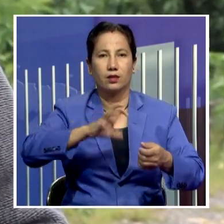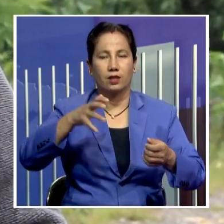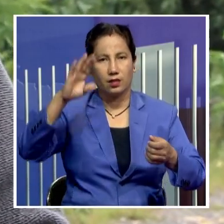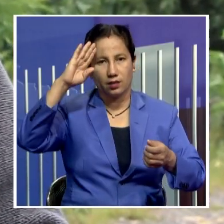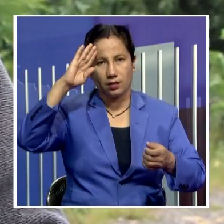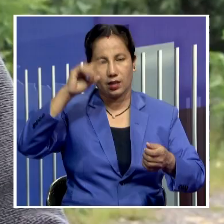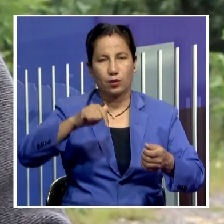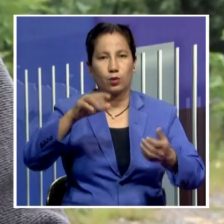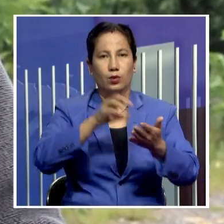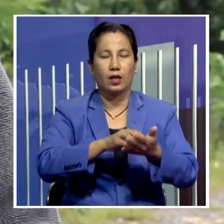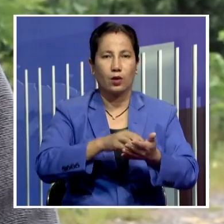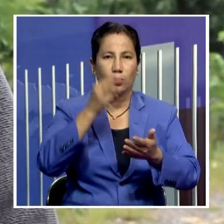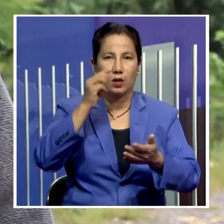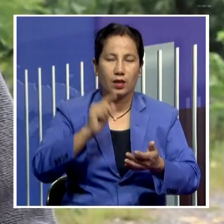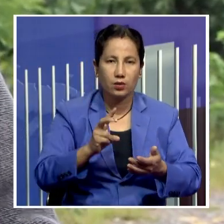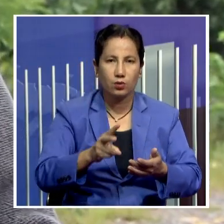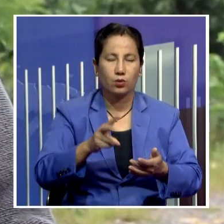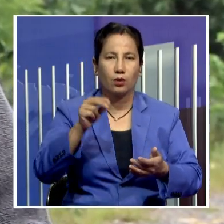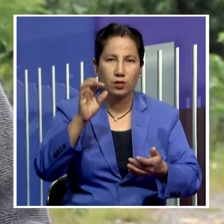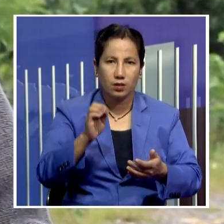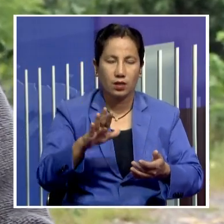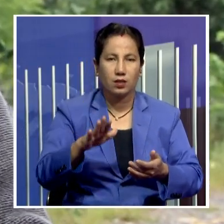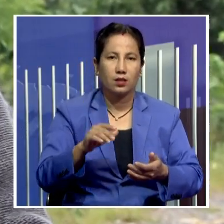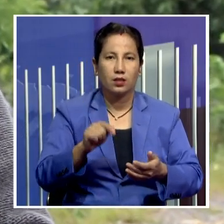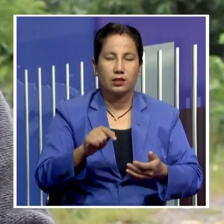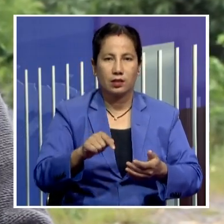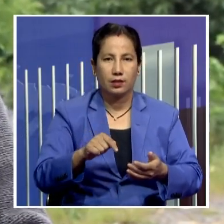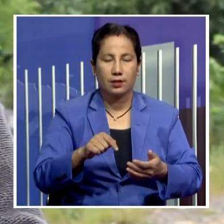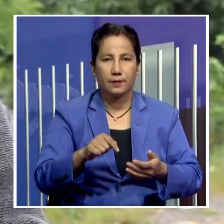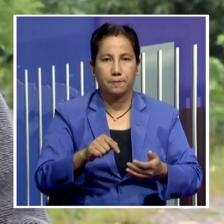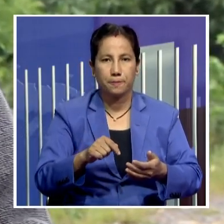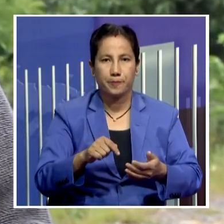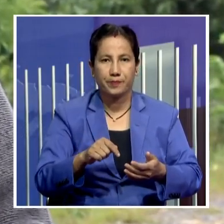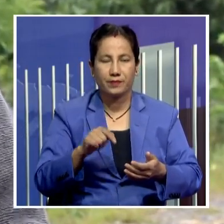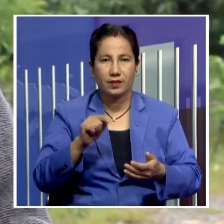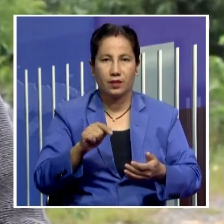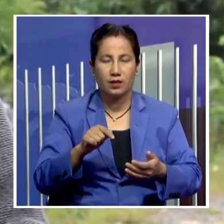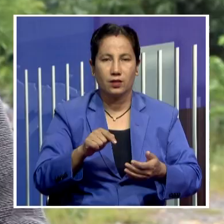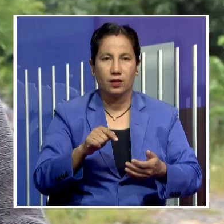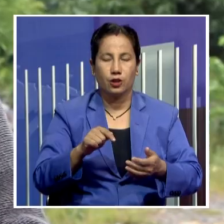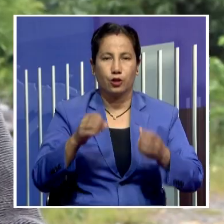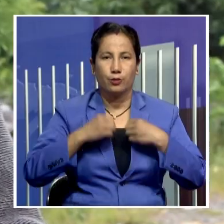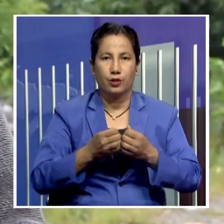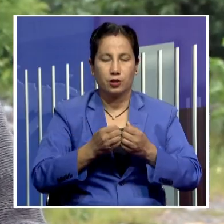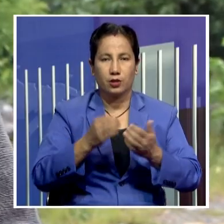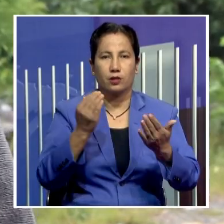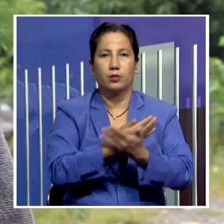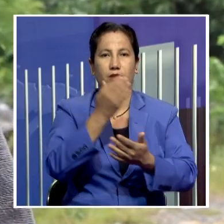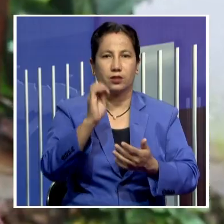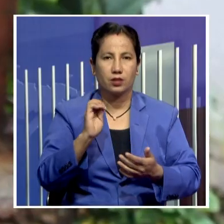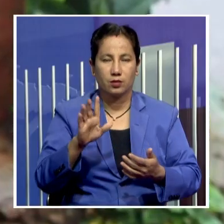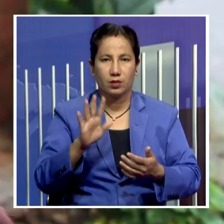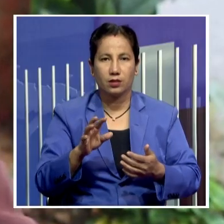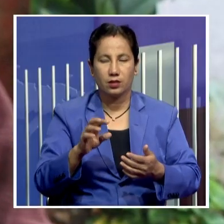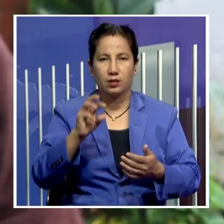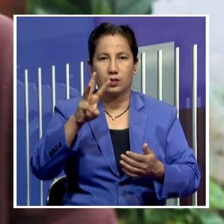पनि त्यो ठाउँमा यस्तो आउन सक्छ र यसरी हामीले चाहिँ उपाय हामीले यसरी अप्नाउने भने हामी यसबाट बस्न सकिन्छ भन्ने कुराहरू हुन्छ।